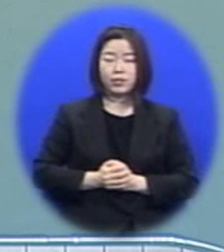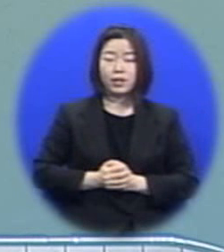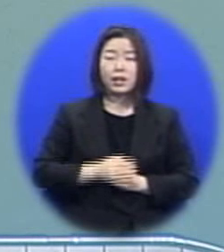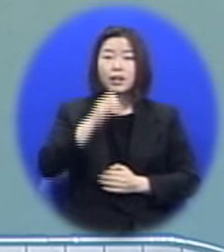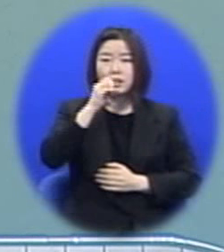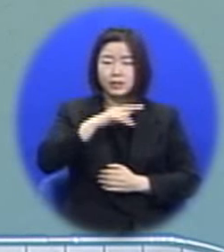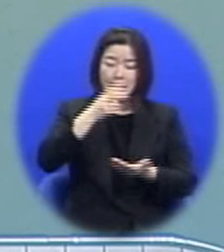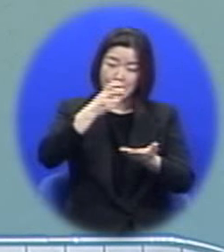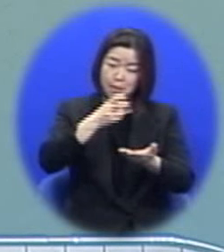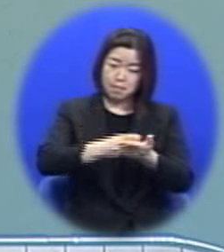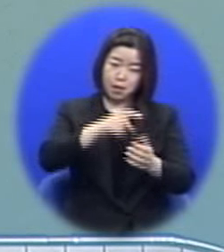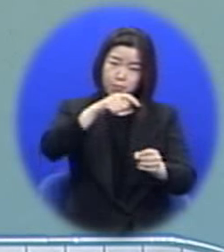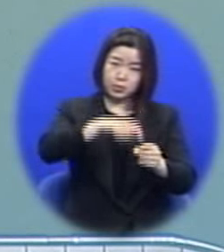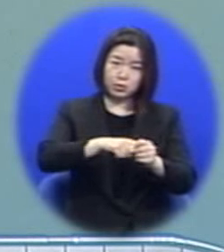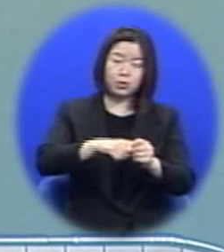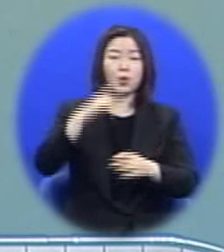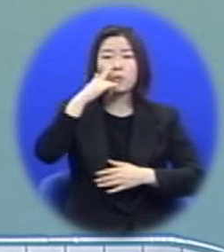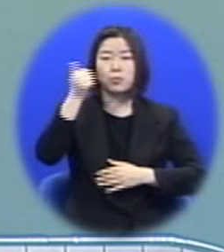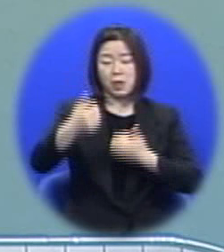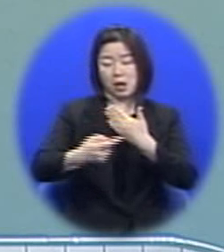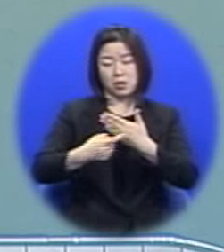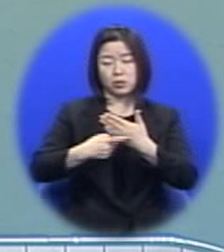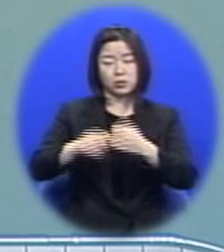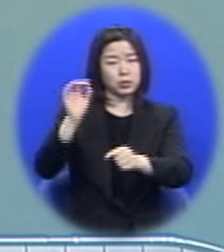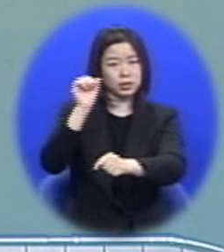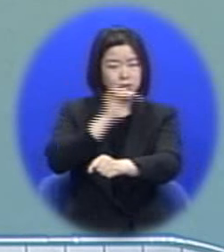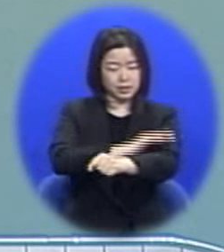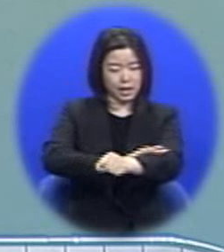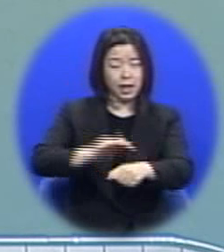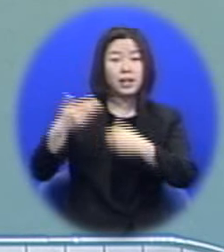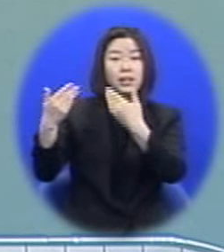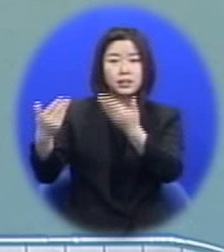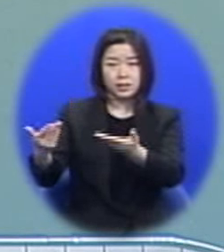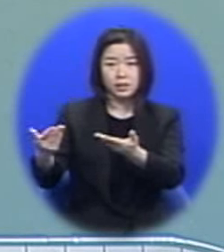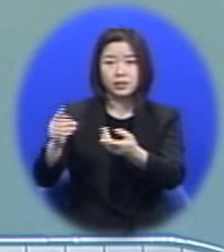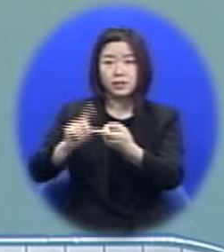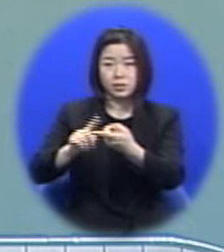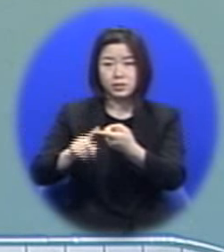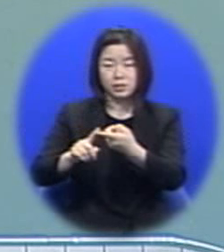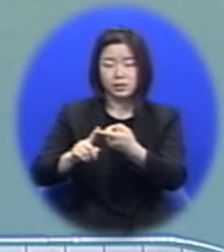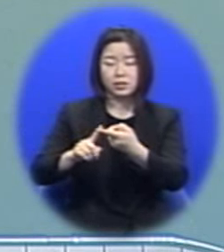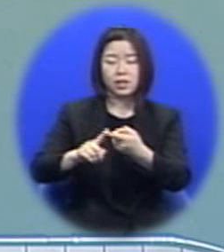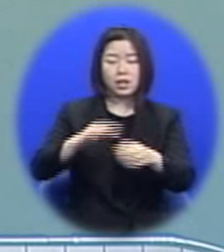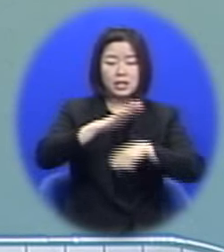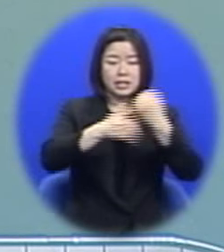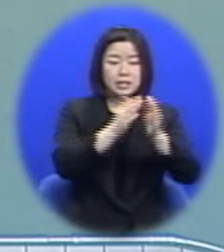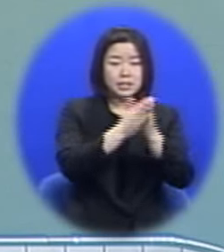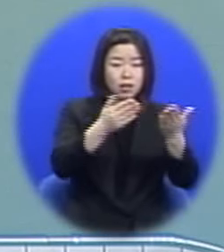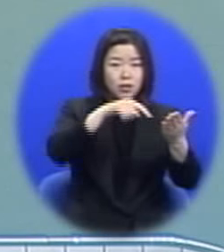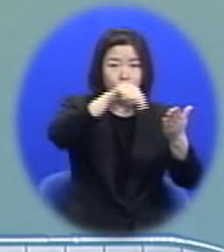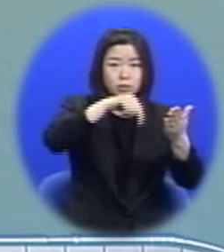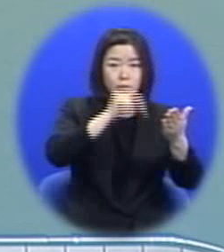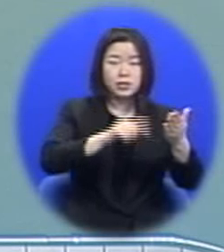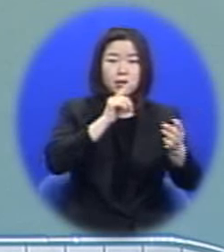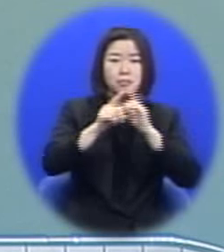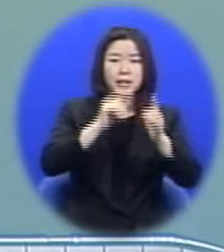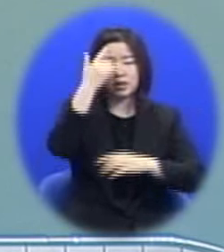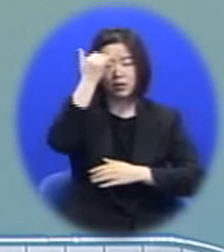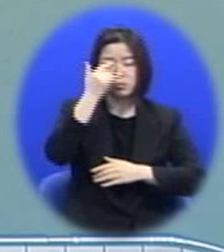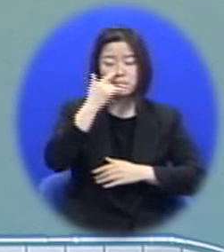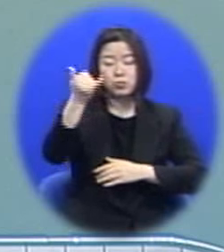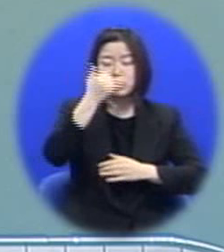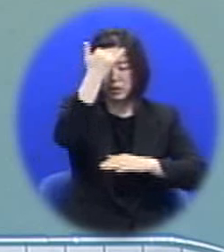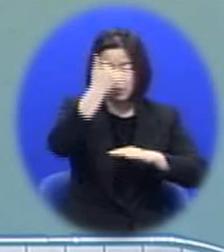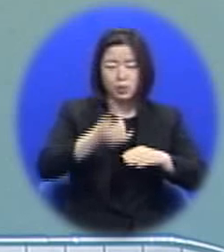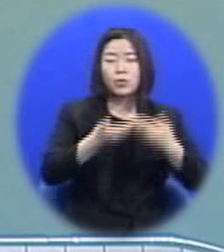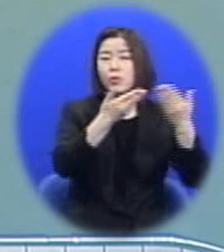그냥 율법적으로 부모님에게 겉으로 잘하는 것은 성경이 말하는 부모님을 공경하는 게 아닙니다. 마음으로